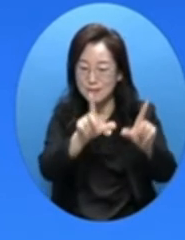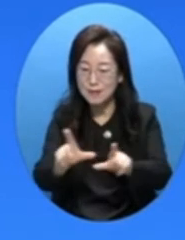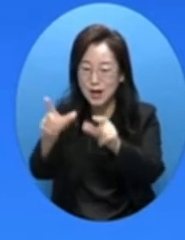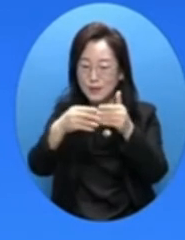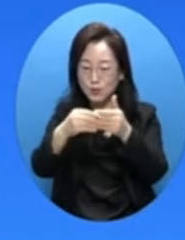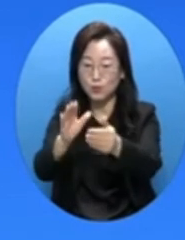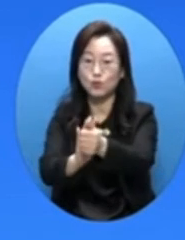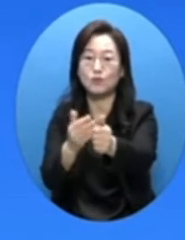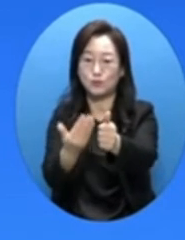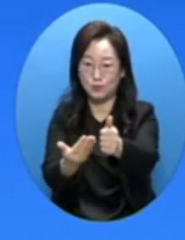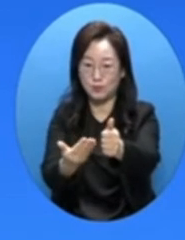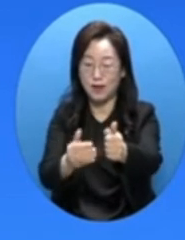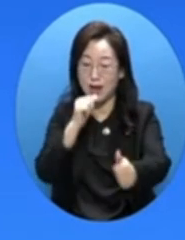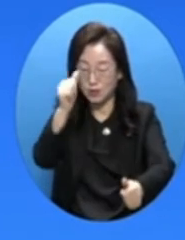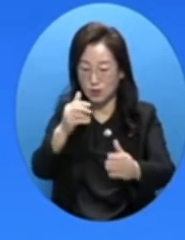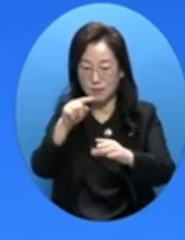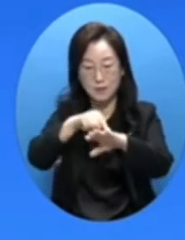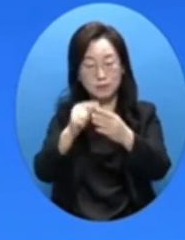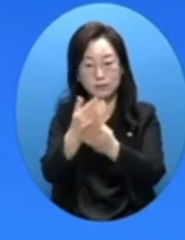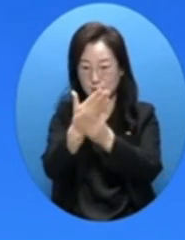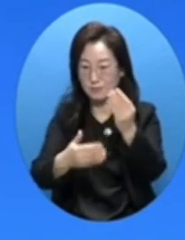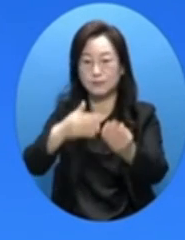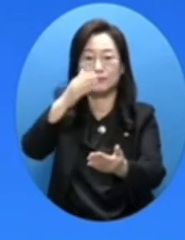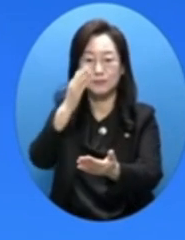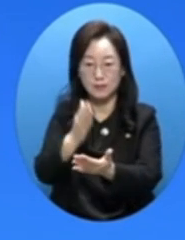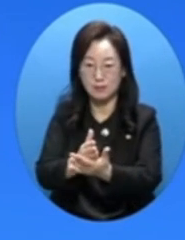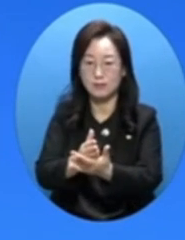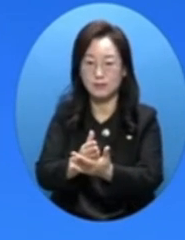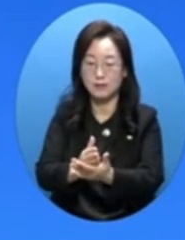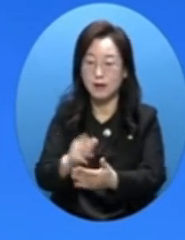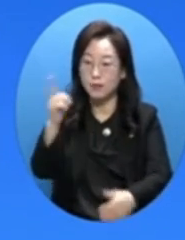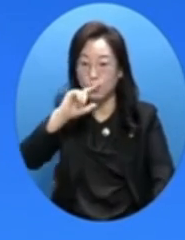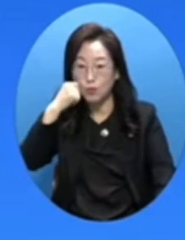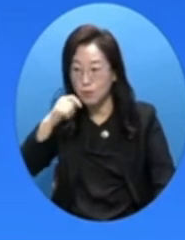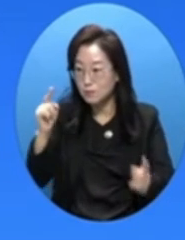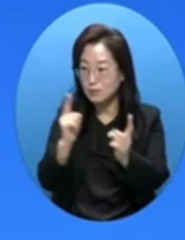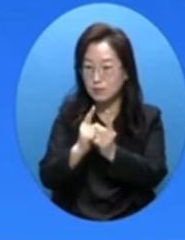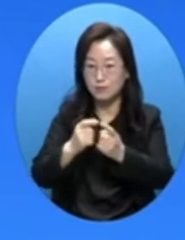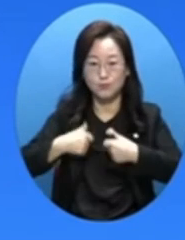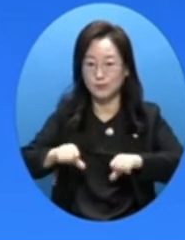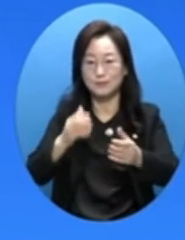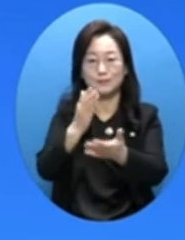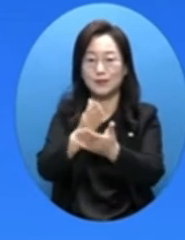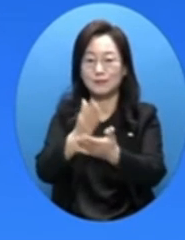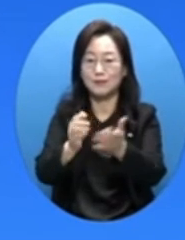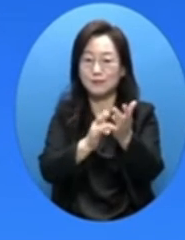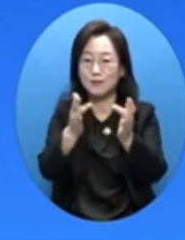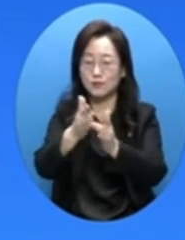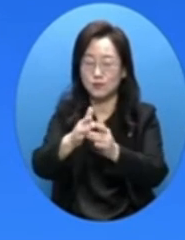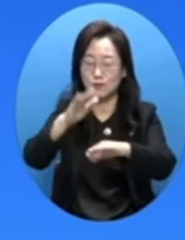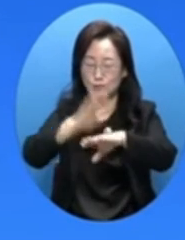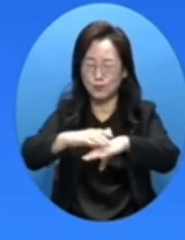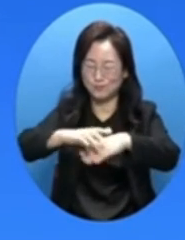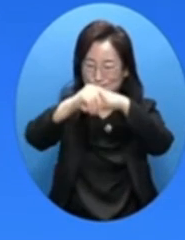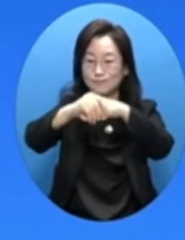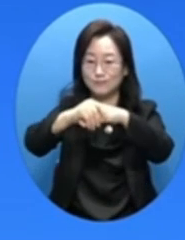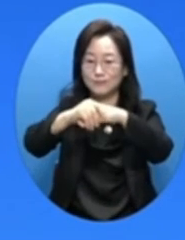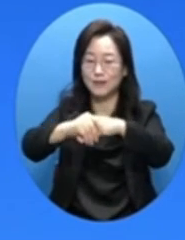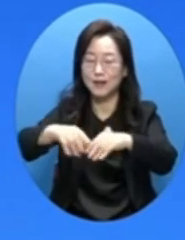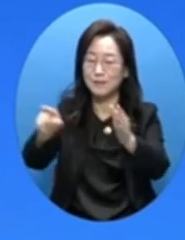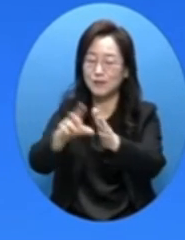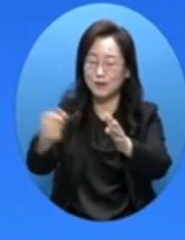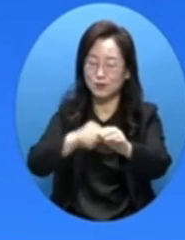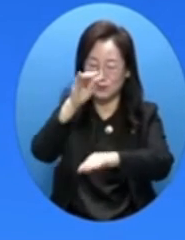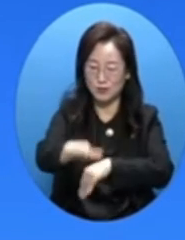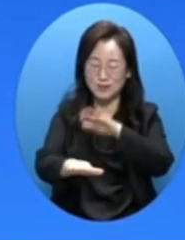주십니다. 절대로 낙심하지 말고 어떤 어려움 나가도 포기하지 말고 예수님의 손 꼭 붙잡고 믿음으로